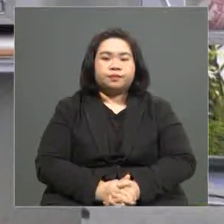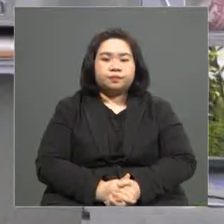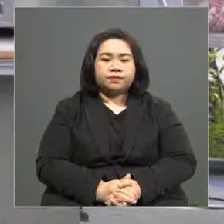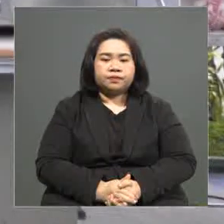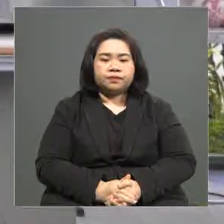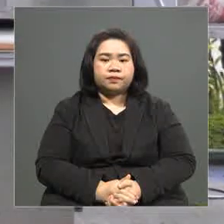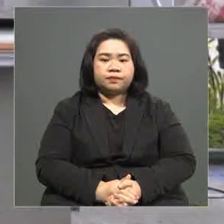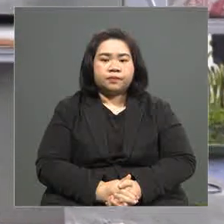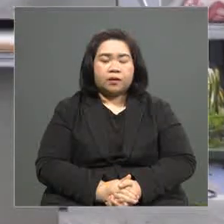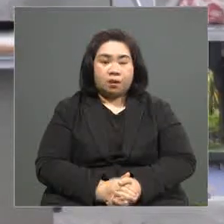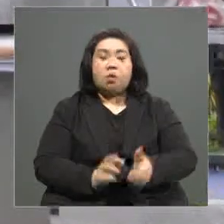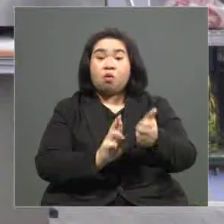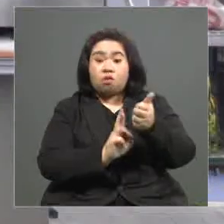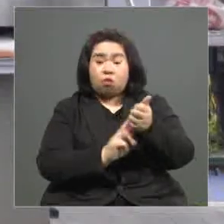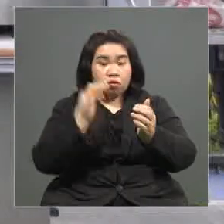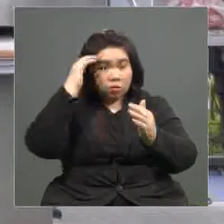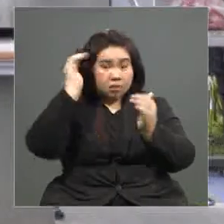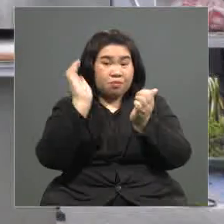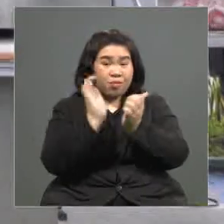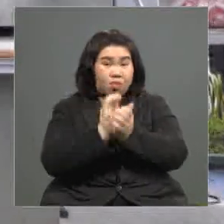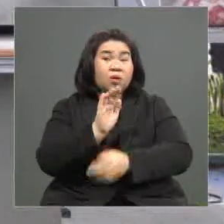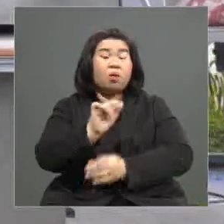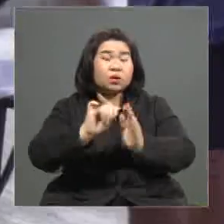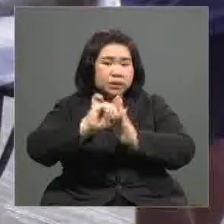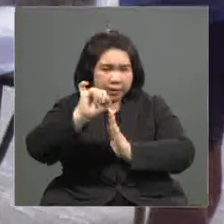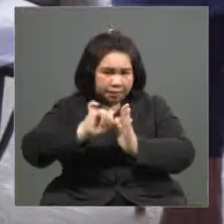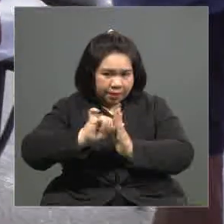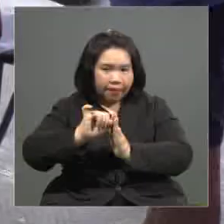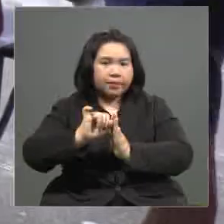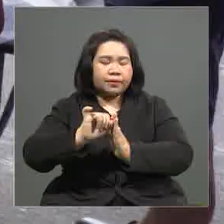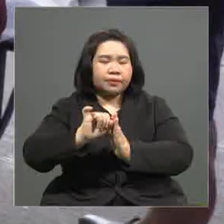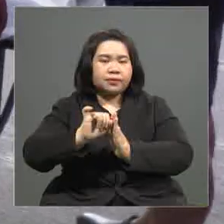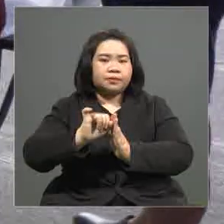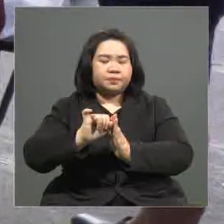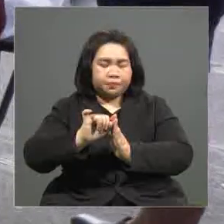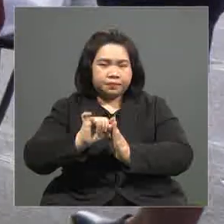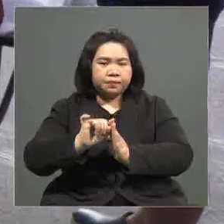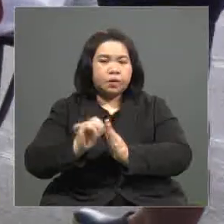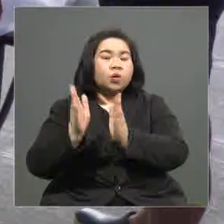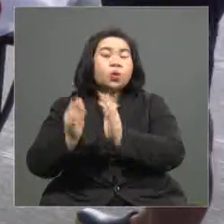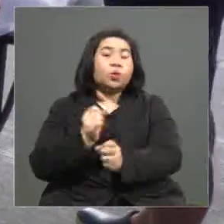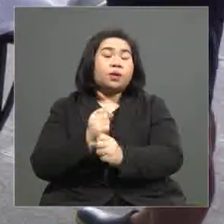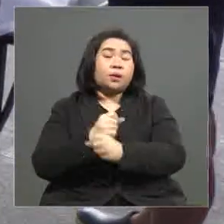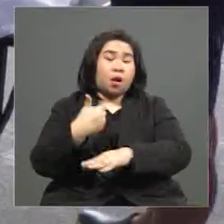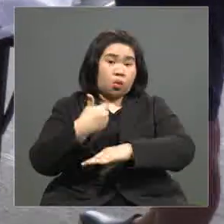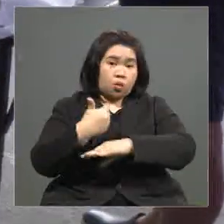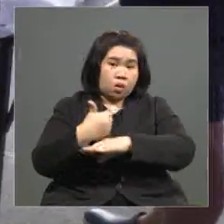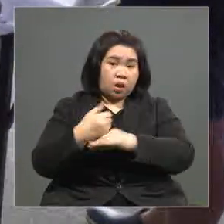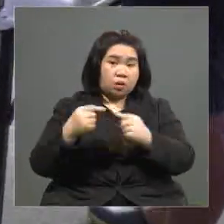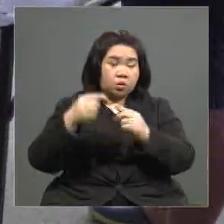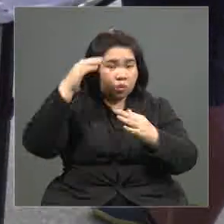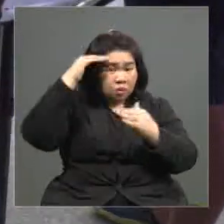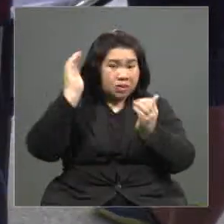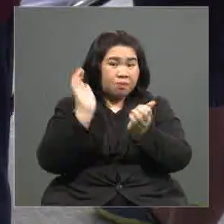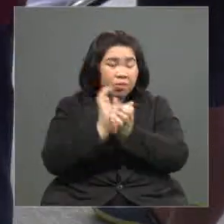าลลือสมบูรณ์รองผู้บัญชาการตำรวจภูธรภาค5พร้อมด้วยพลตำรวจตรีวรพงษ์คำลือผู้บังคับการสืบสวนสอบสวนตำรวจภูธร